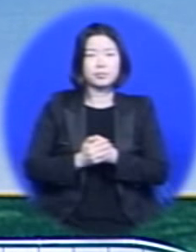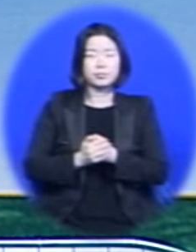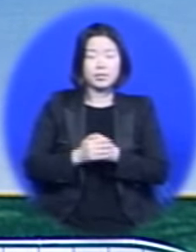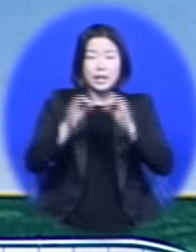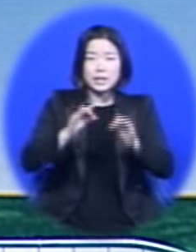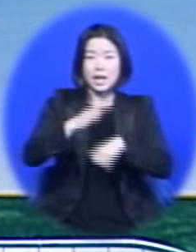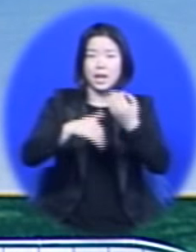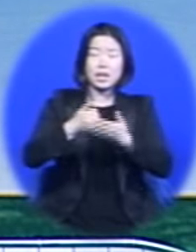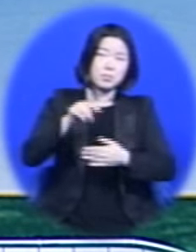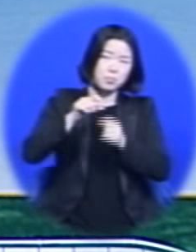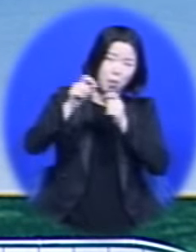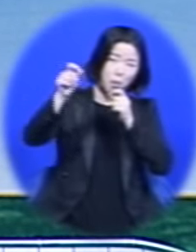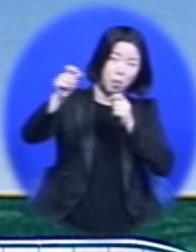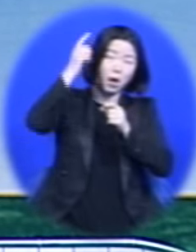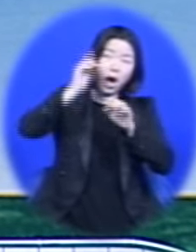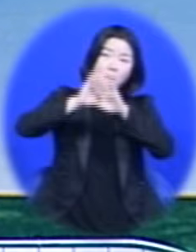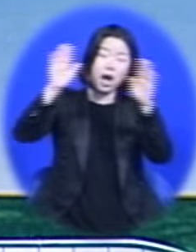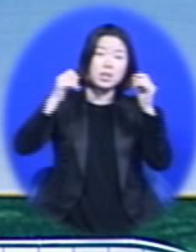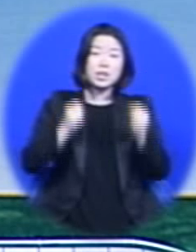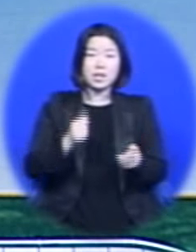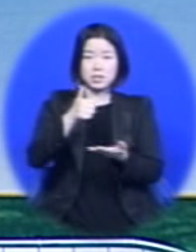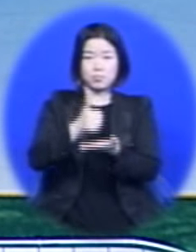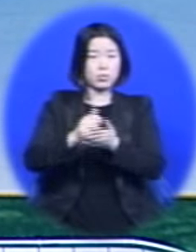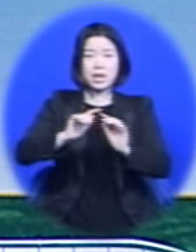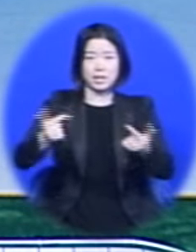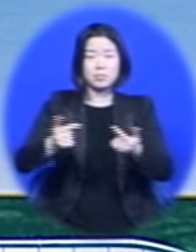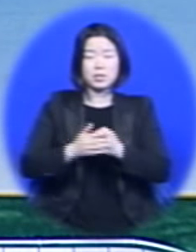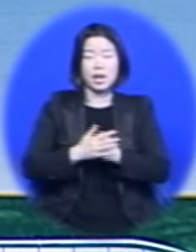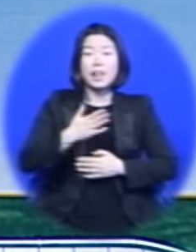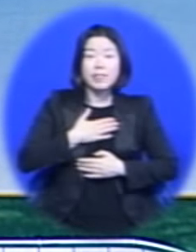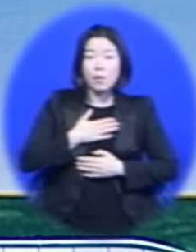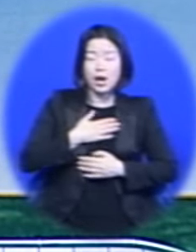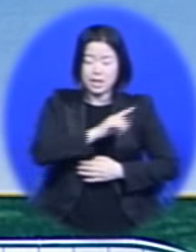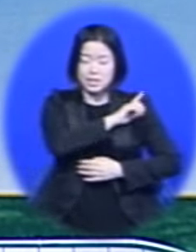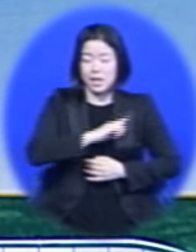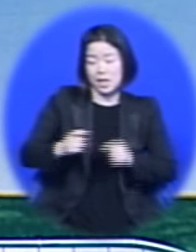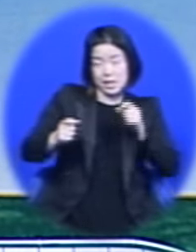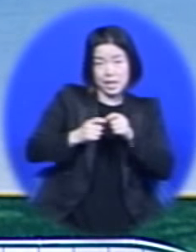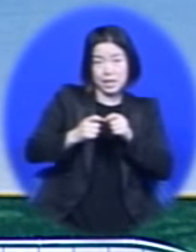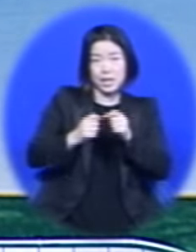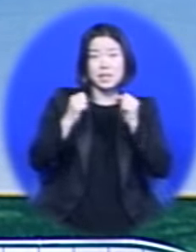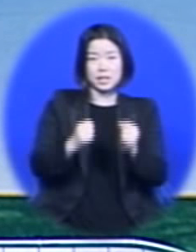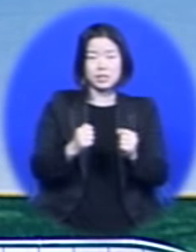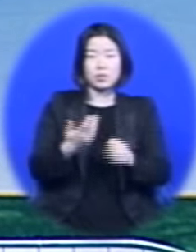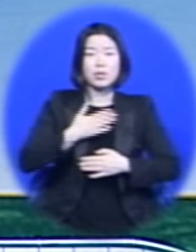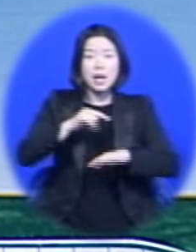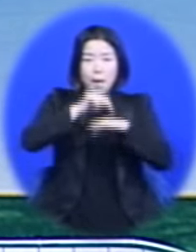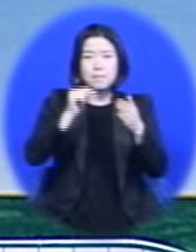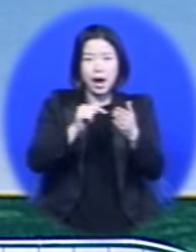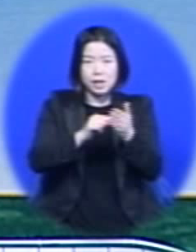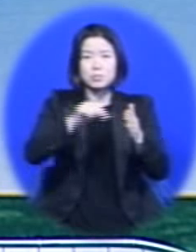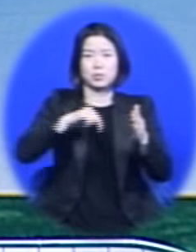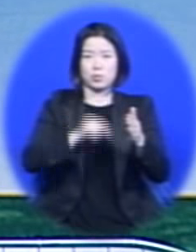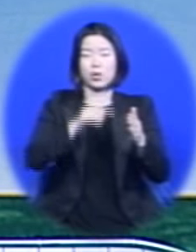이제는 하나님은 저 멀리 어느 하늘에 계신 분이 아니십니다. 나와 가장 가까이 계시고 그리고 내 마음에